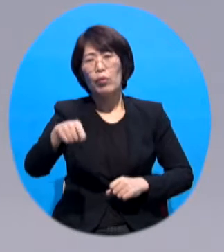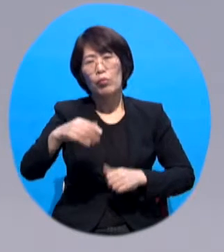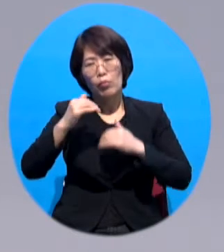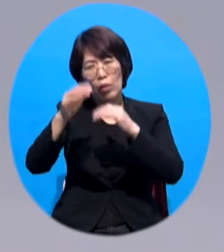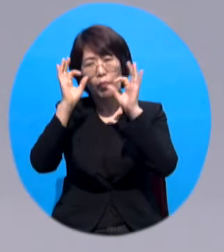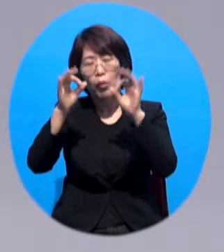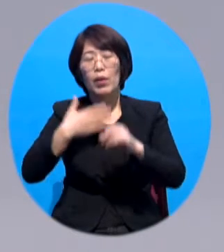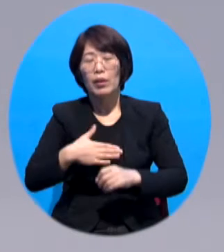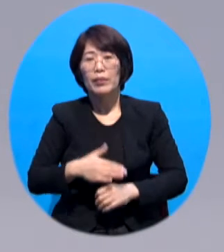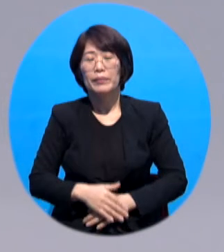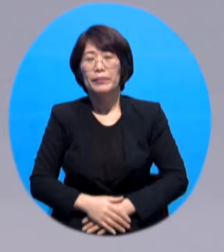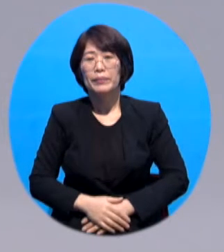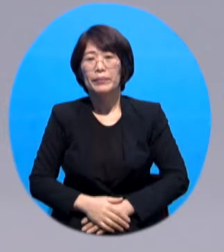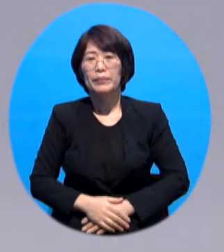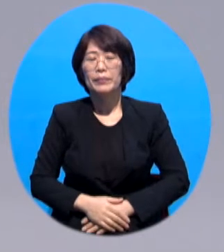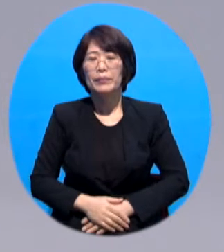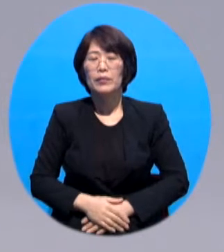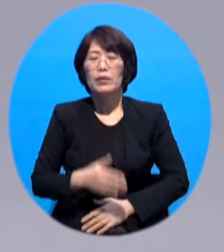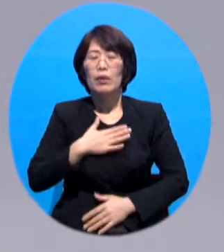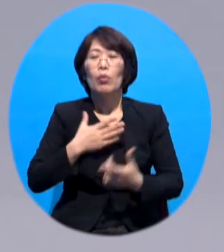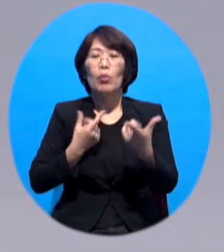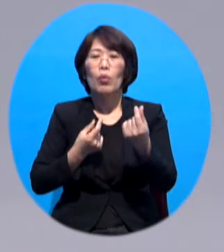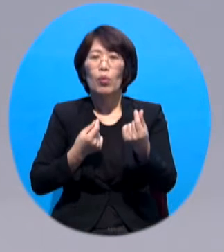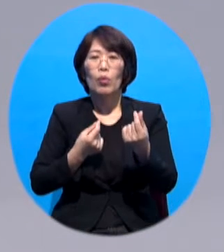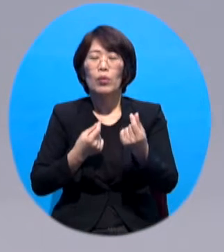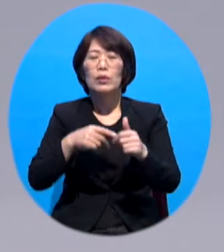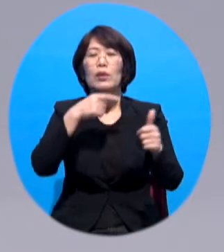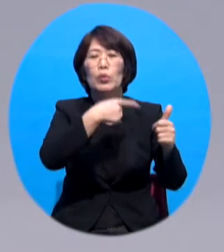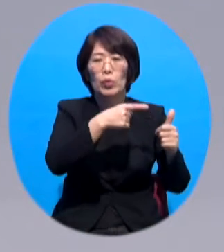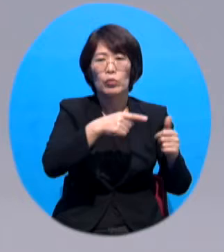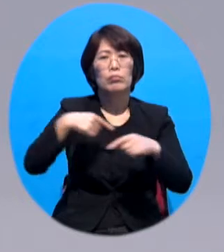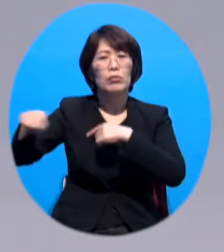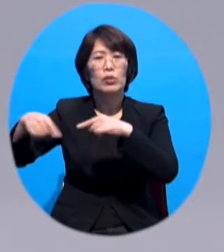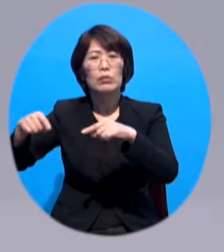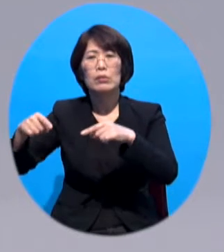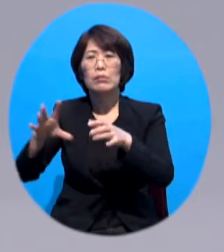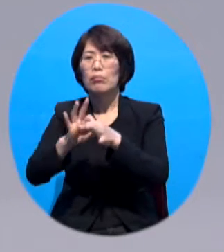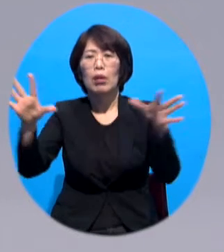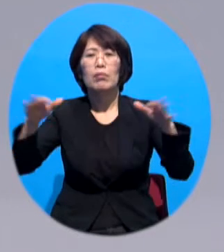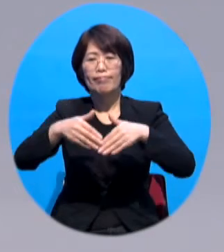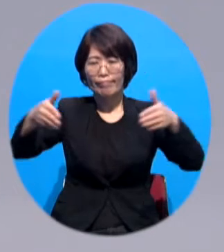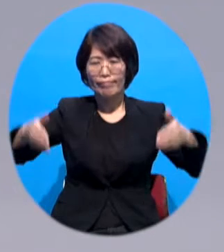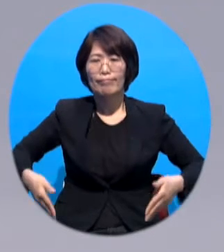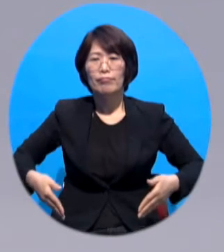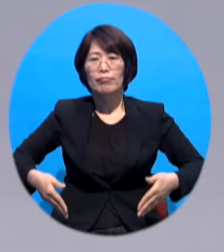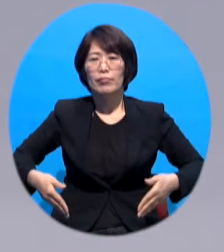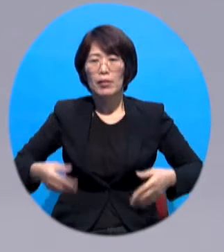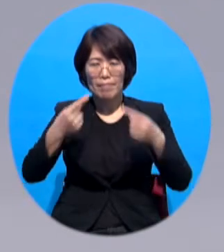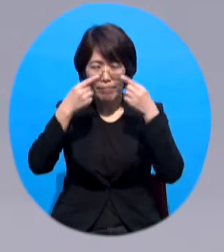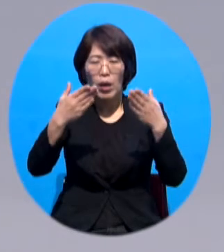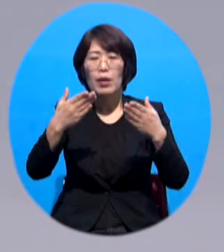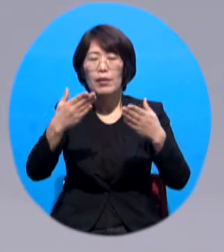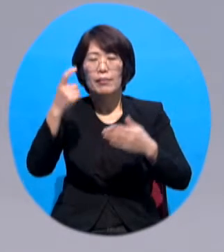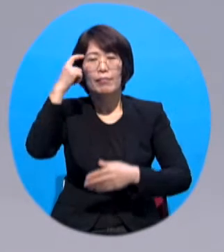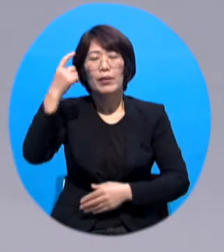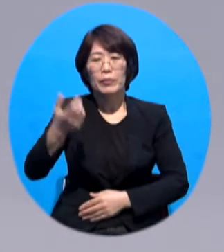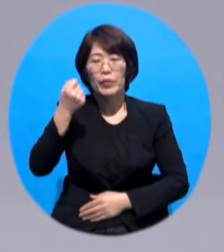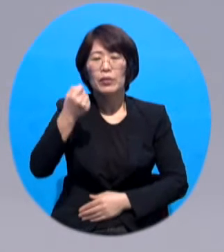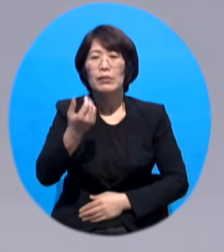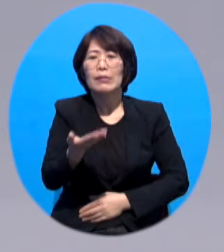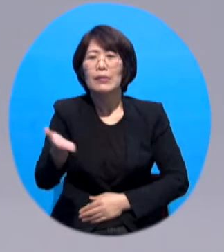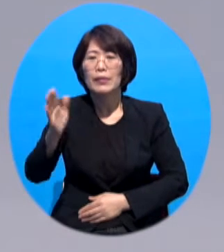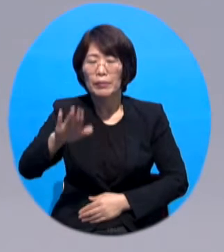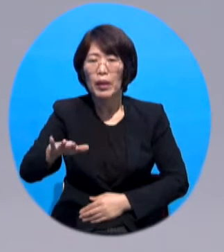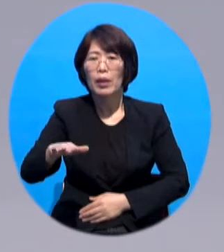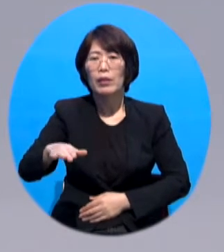잘 이해가 가실겁니다 저도 교육이 정치적인 중립 해야 된다는 것은 확실한 실력으로 가지고 있습니다 다만